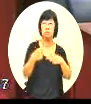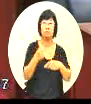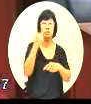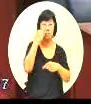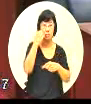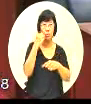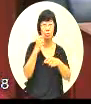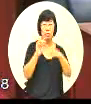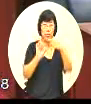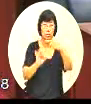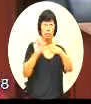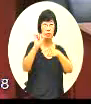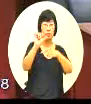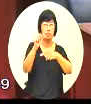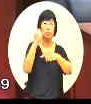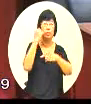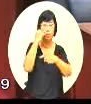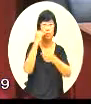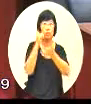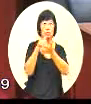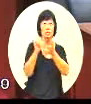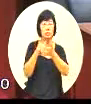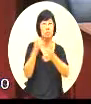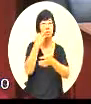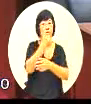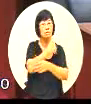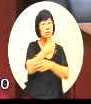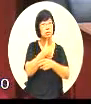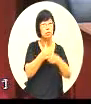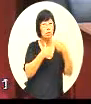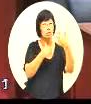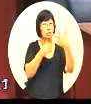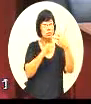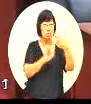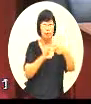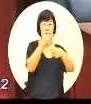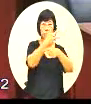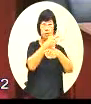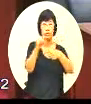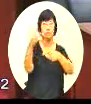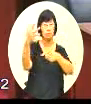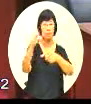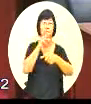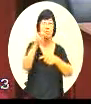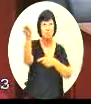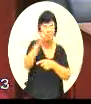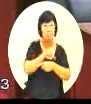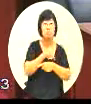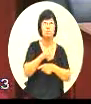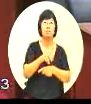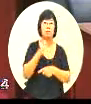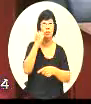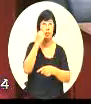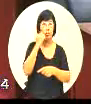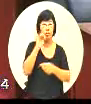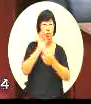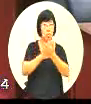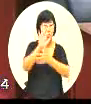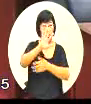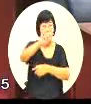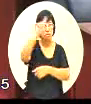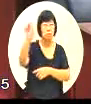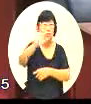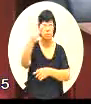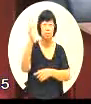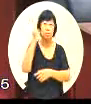如果我们用赊借100亿概算来讲，大概有7-8% 是借来啊，所以造成如果有一天我们不能借钱的时